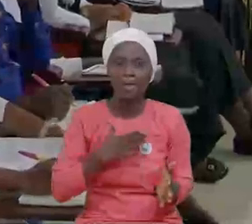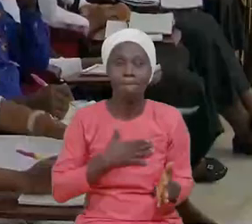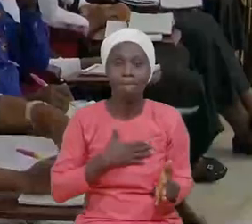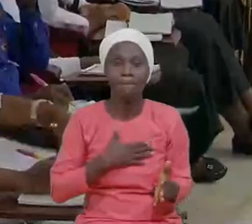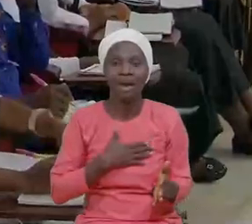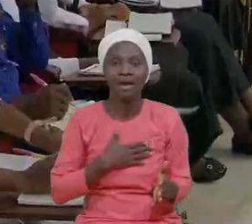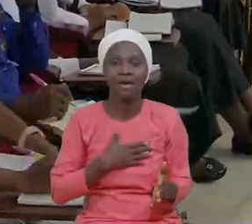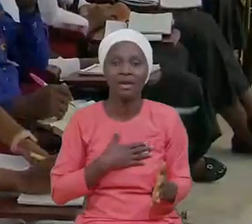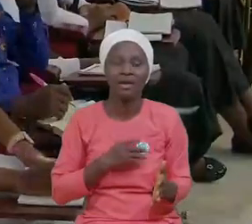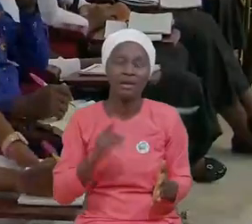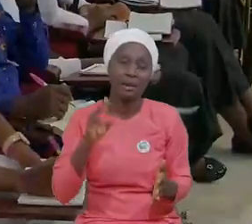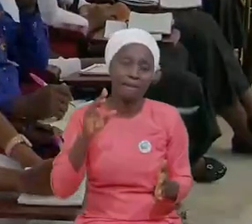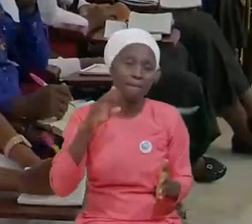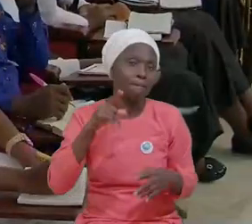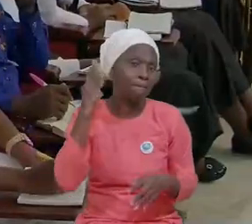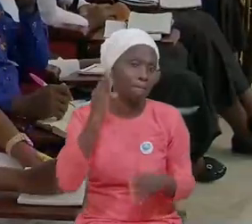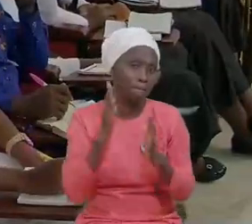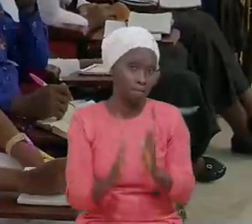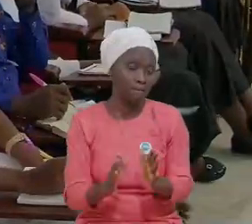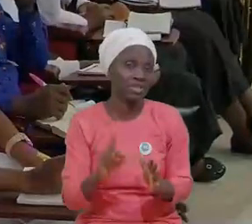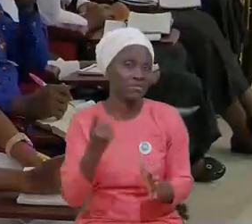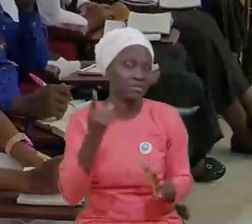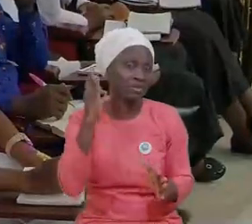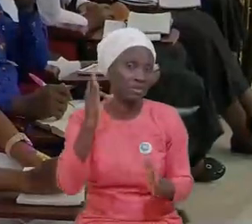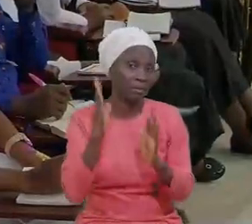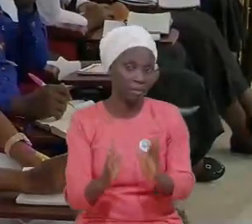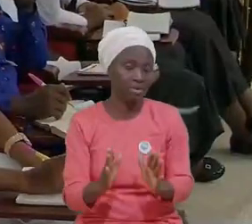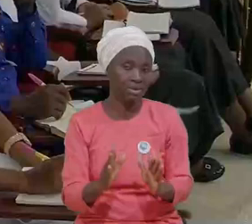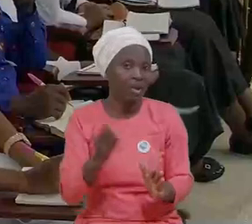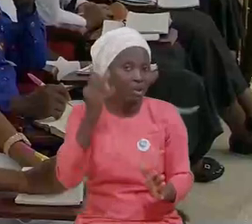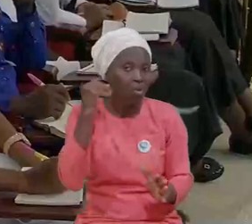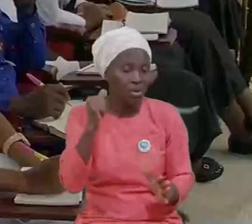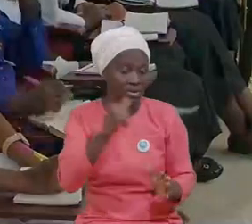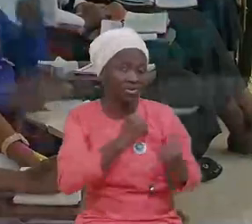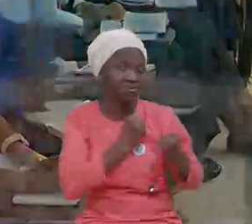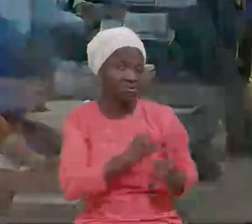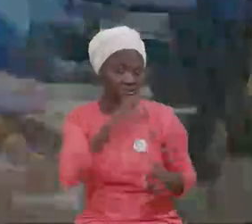mon premier pasteur, quand je suis venu au Seigneur, militant aussi,